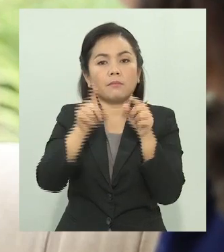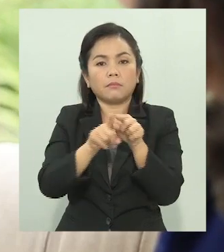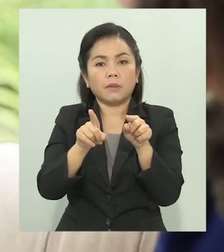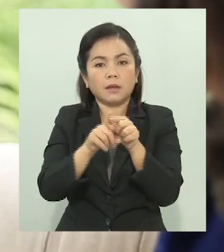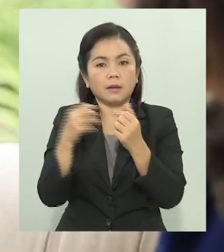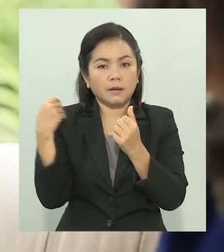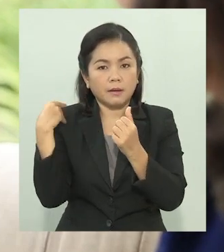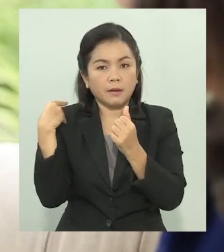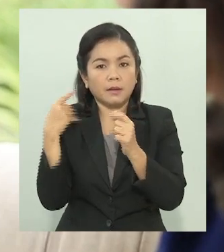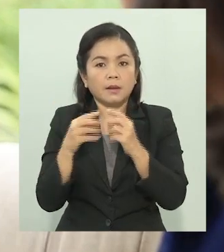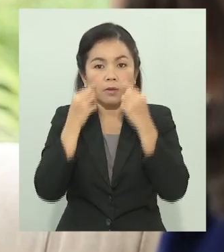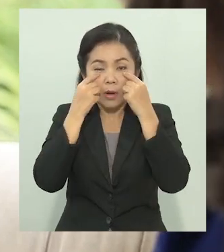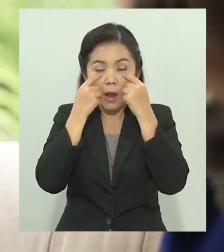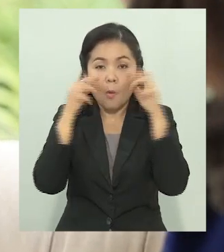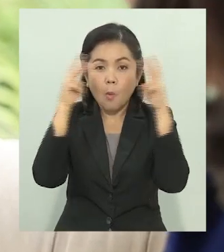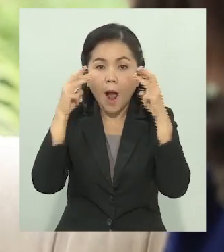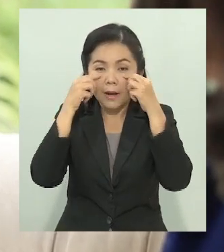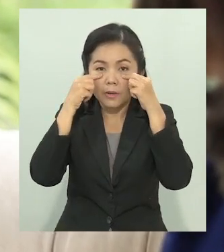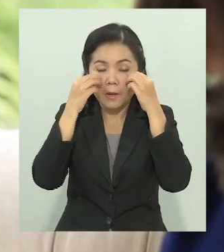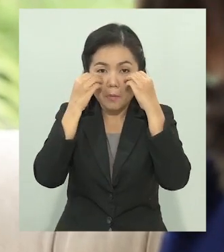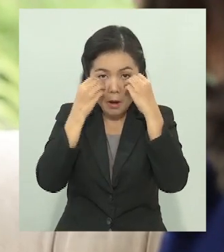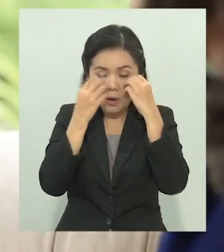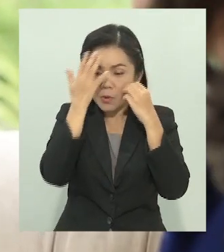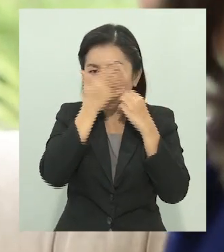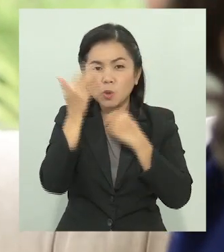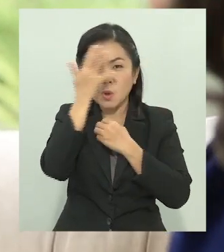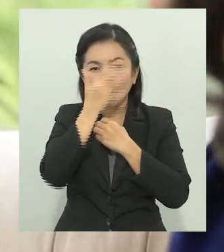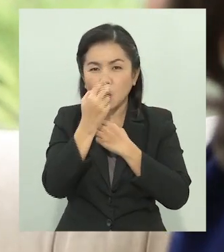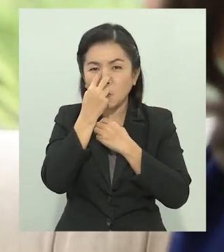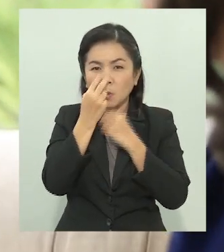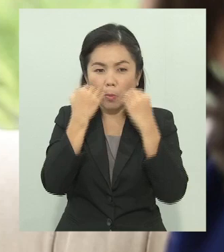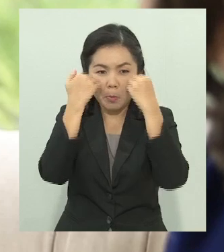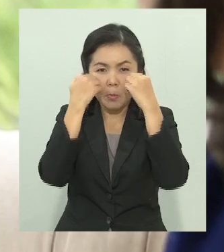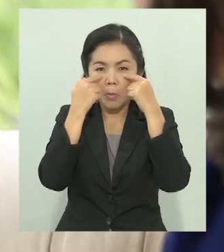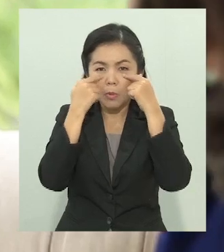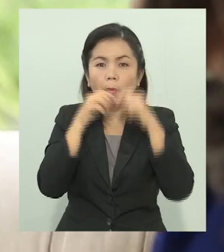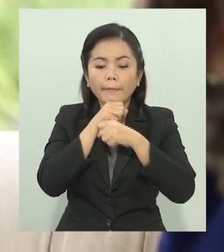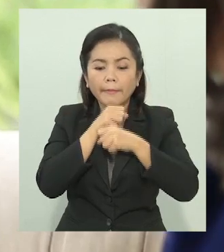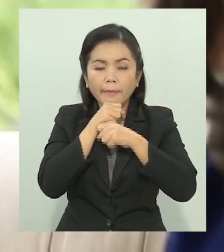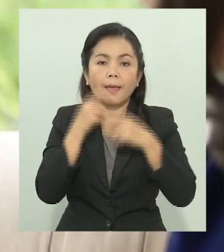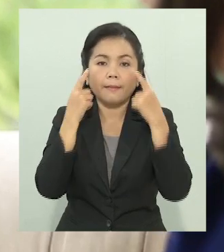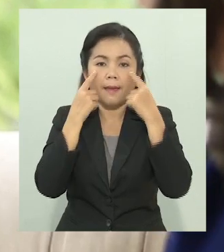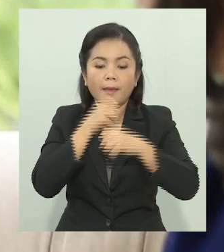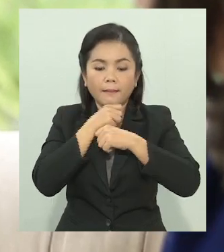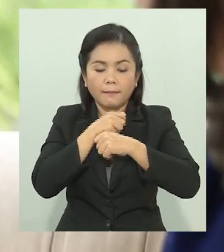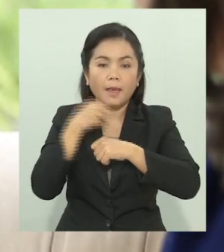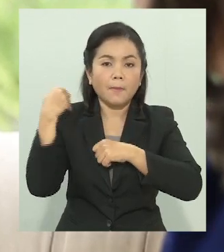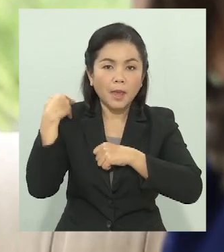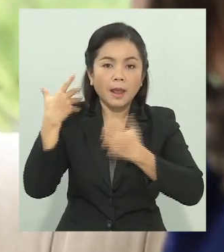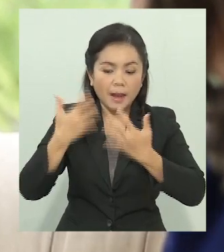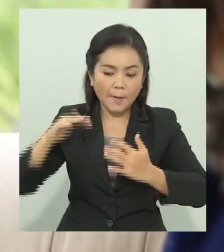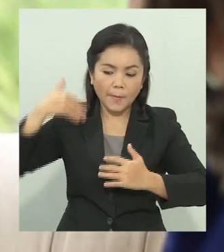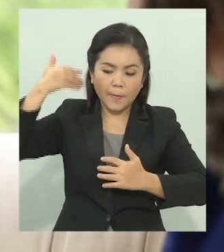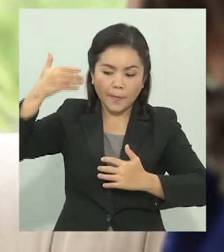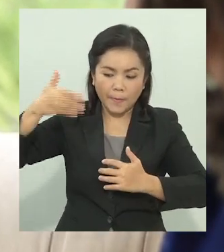แต่ว่าถุงใต้ตาหายไหมหายแต่ว่าบางคนก็โบ๋บางคนก็ยังดูสูงอายุอยู ่ นะครับต่อมาคอนเซปต์